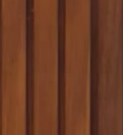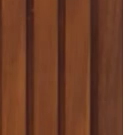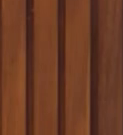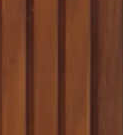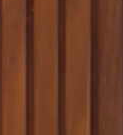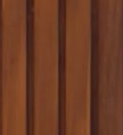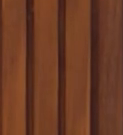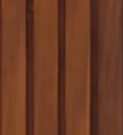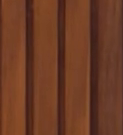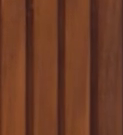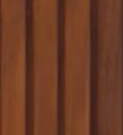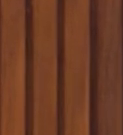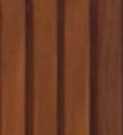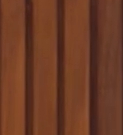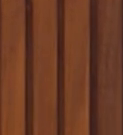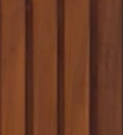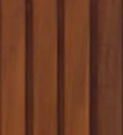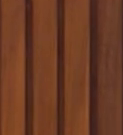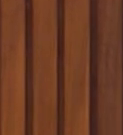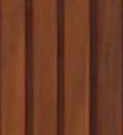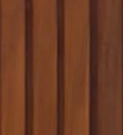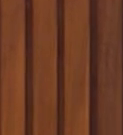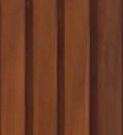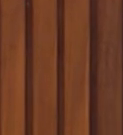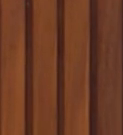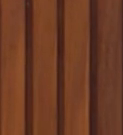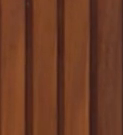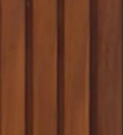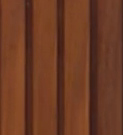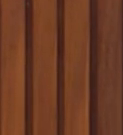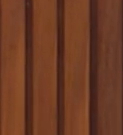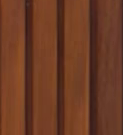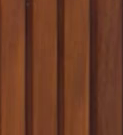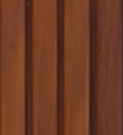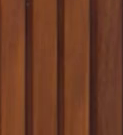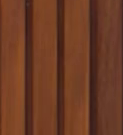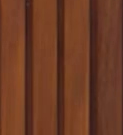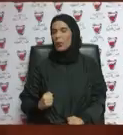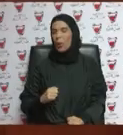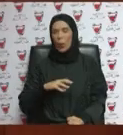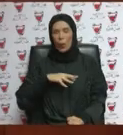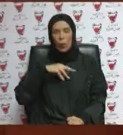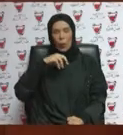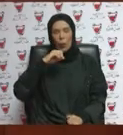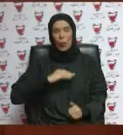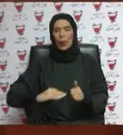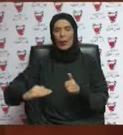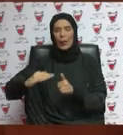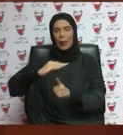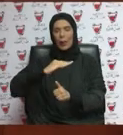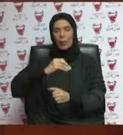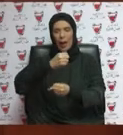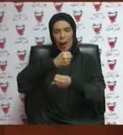بسم الله الرحمن الرحيم، نفتتح الجلسة. أسعد الله صباحكم بكل خير.